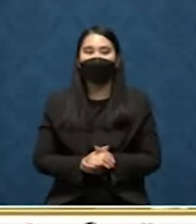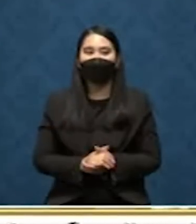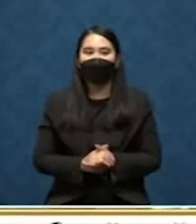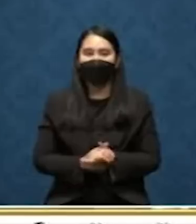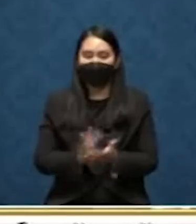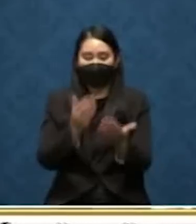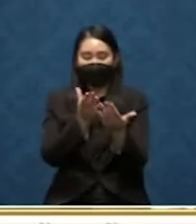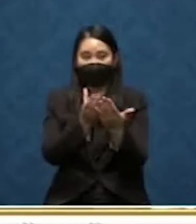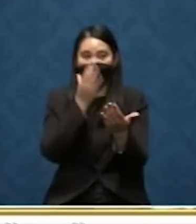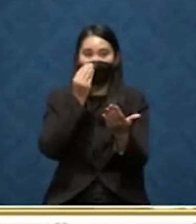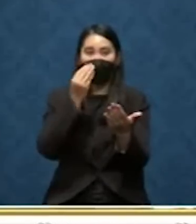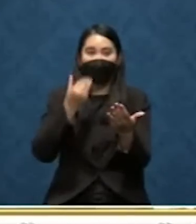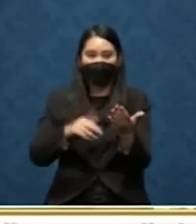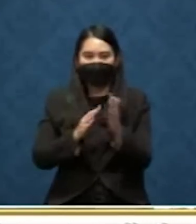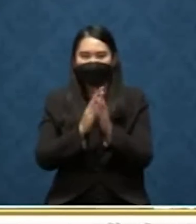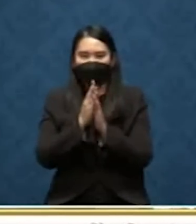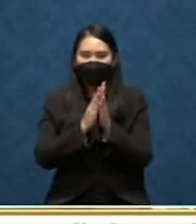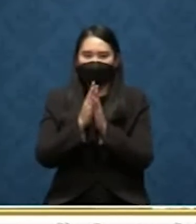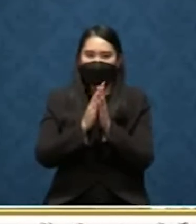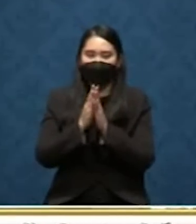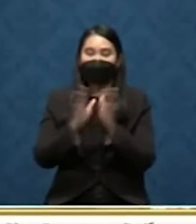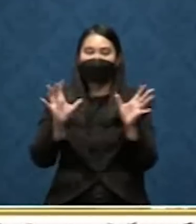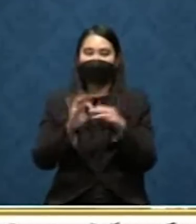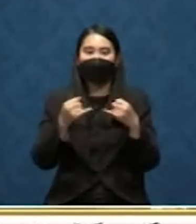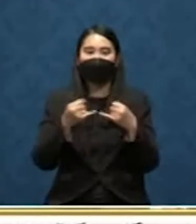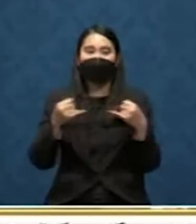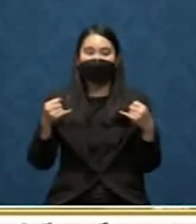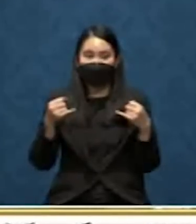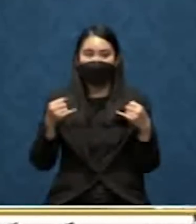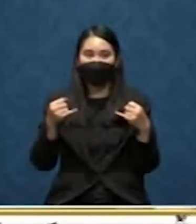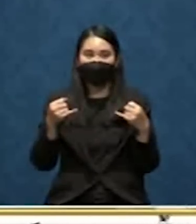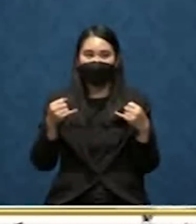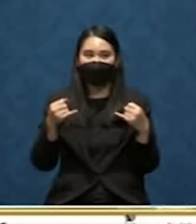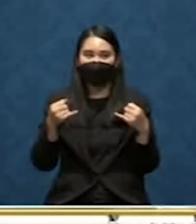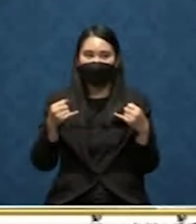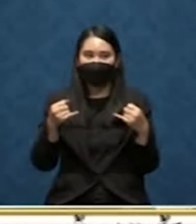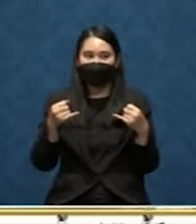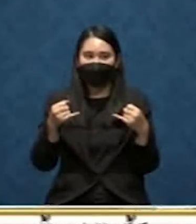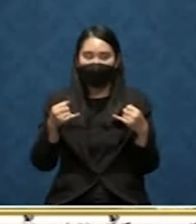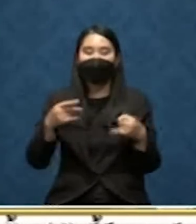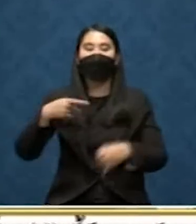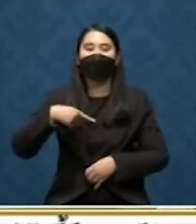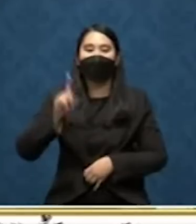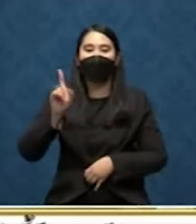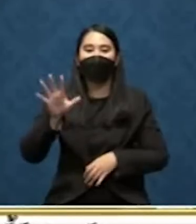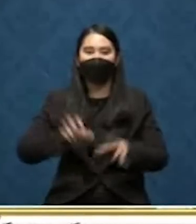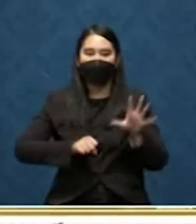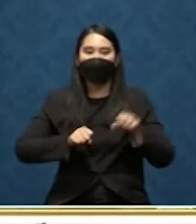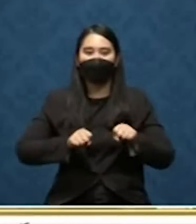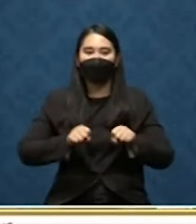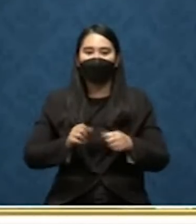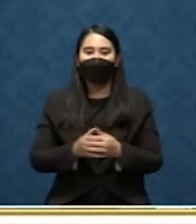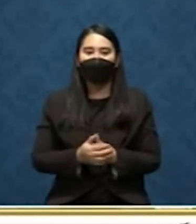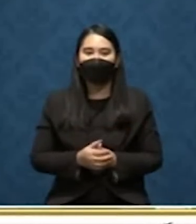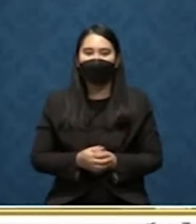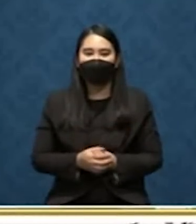รรดานใจให้ใครที่หวังจะใช้เส้นสายแบบนี้เพื่อมากอบโกอยผลประโยชน์ของประเทศไ